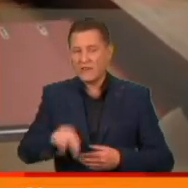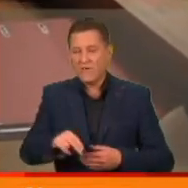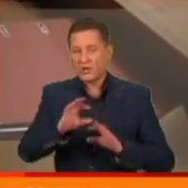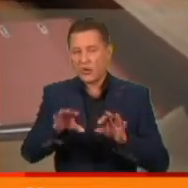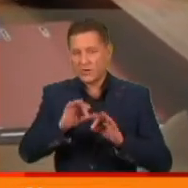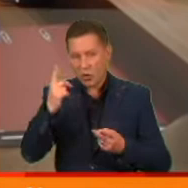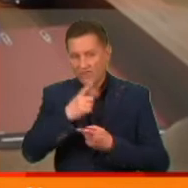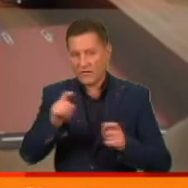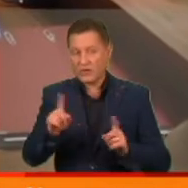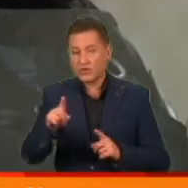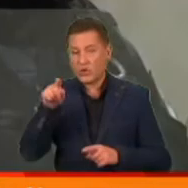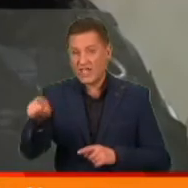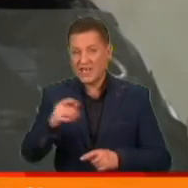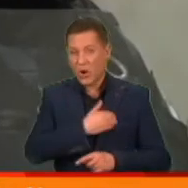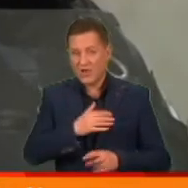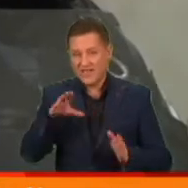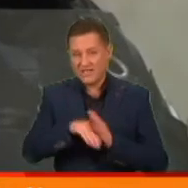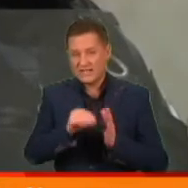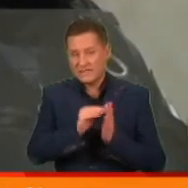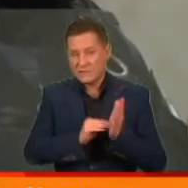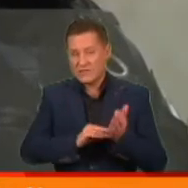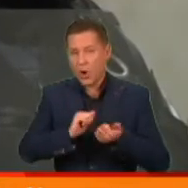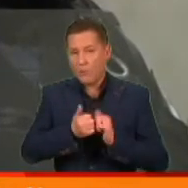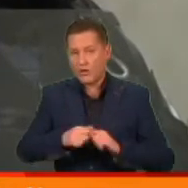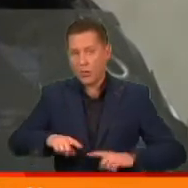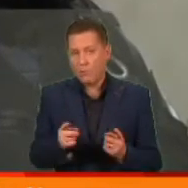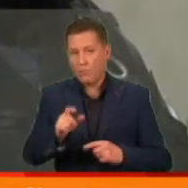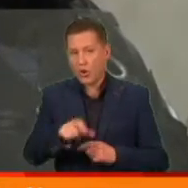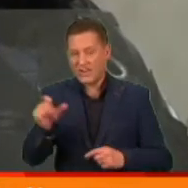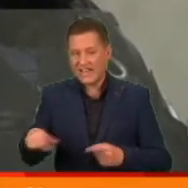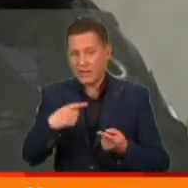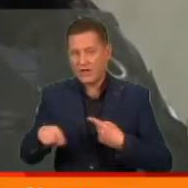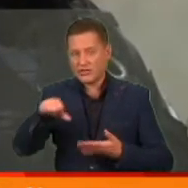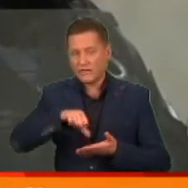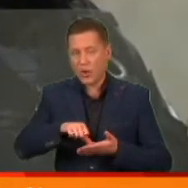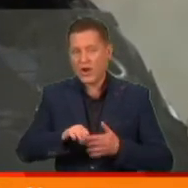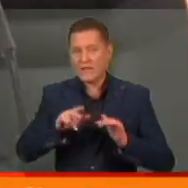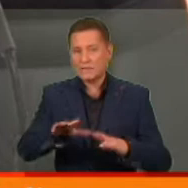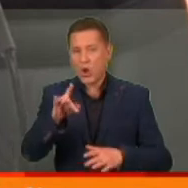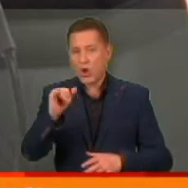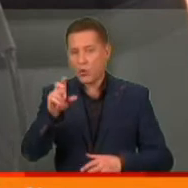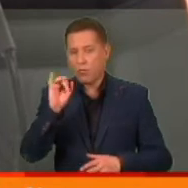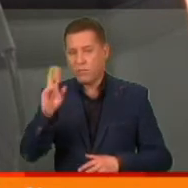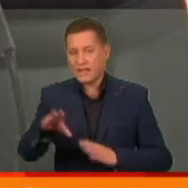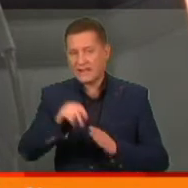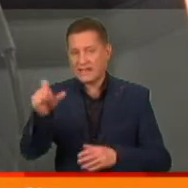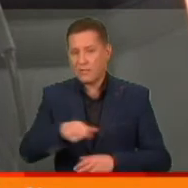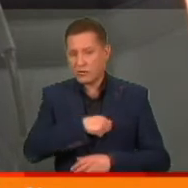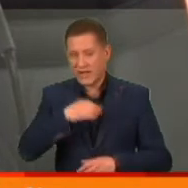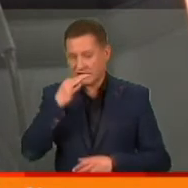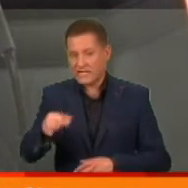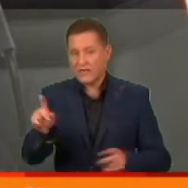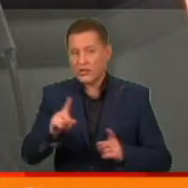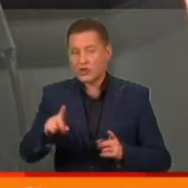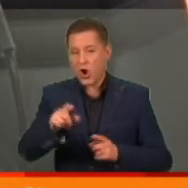що Надію Савченко хотів внести у список для обміну полоненими інший фігурант справи Володимир Рубан, депутатка заявила, що кандидатом